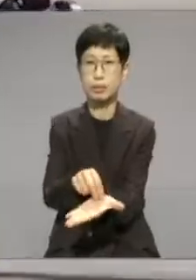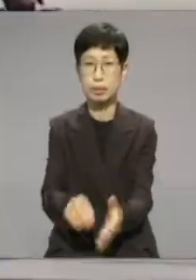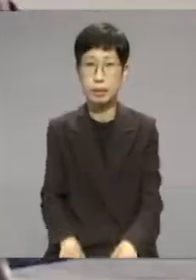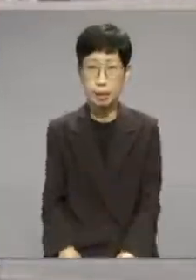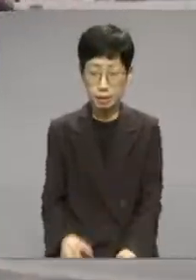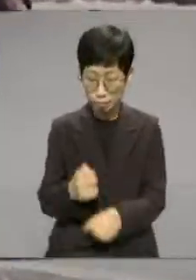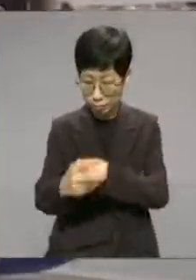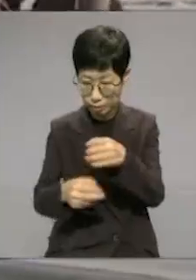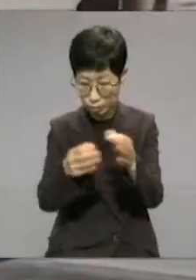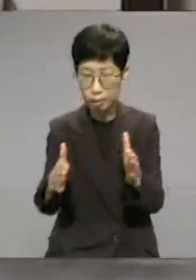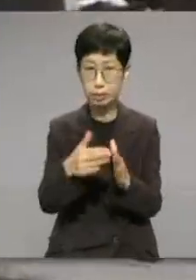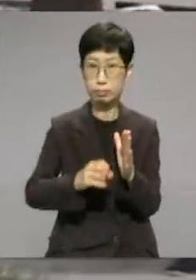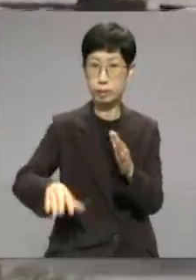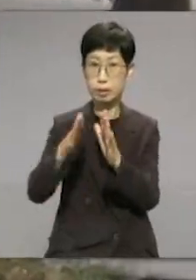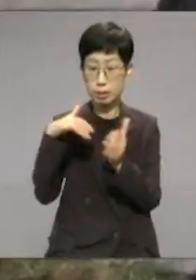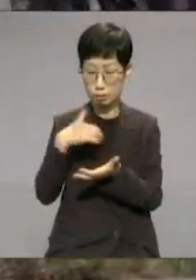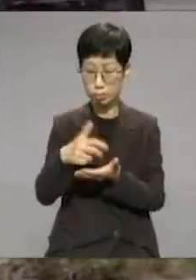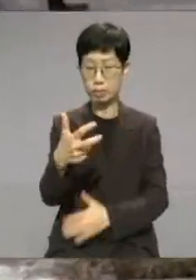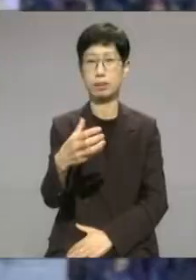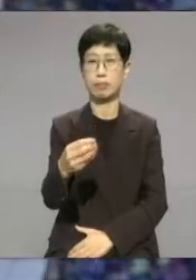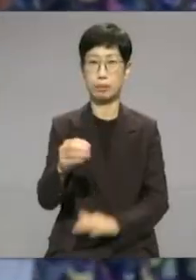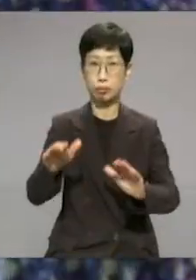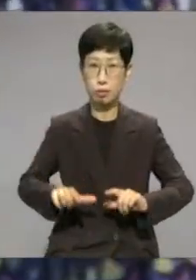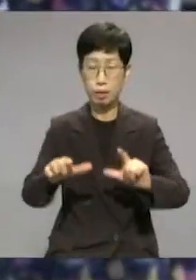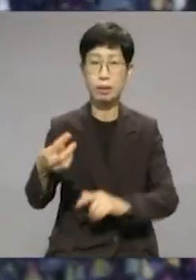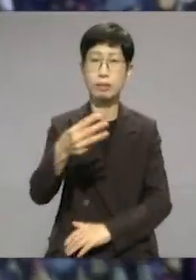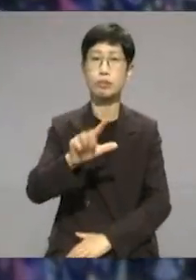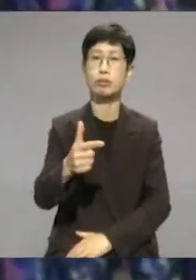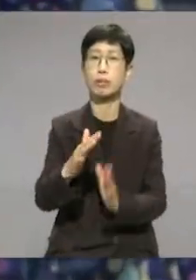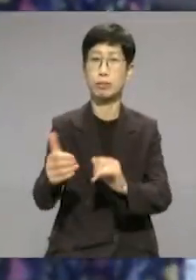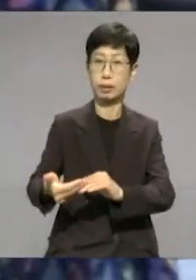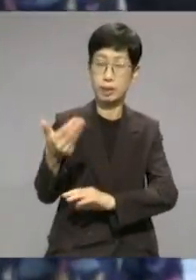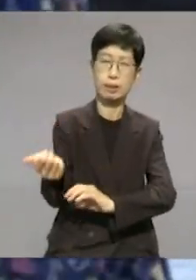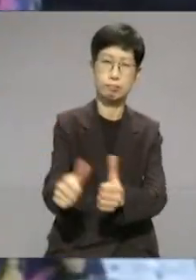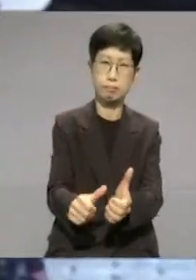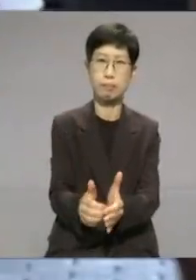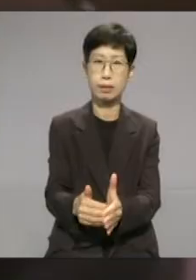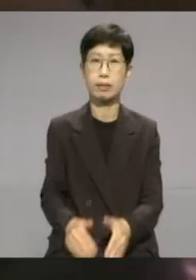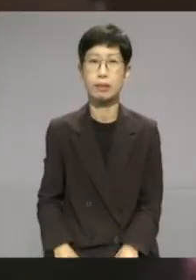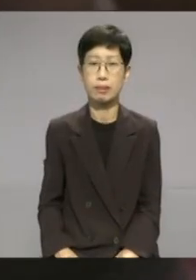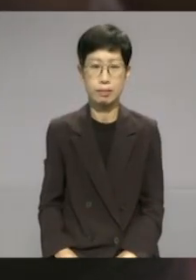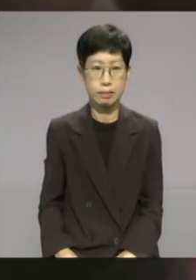최근 몇 년 동안 집을 잃은 사람이 70만 명, 올해만 3,600명 이상이 목숨을 잃었습니다.